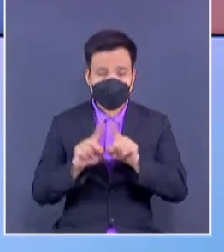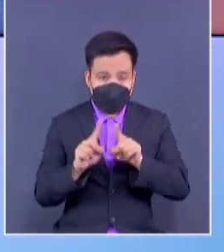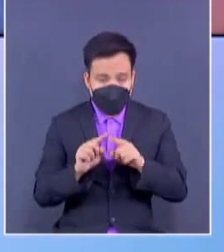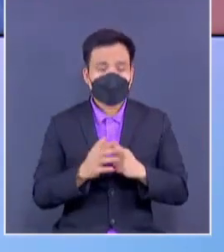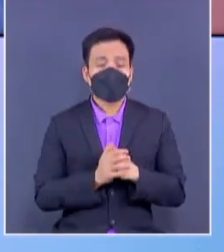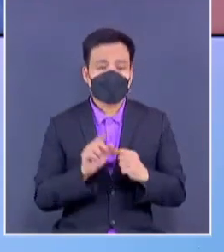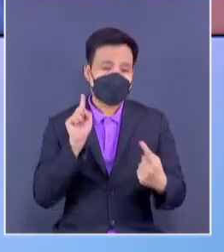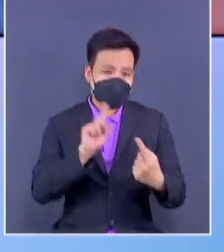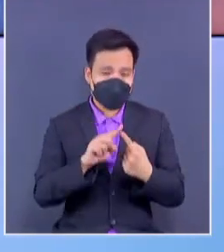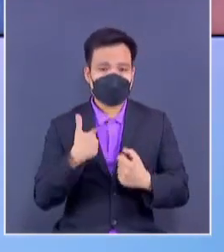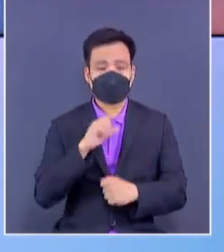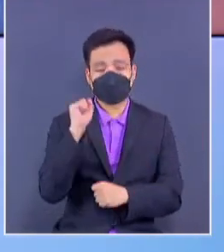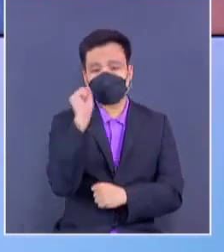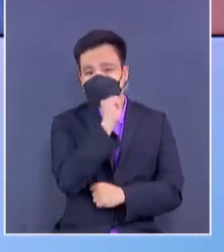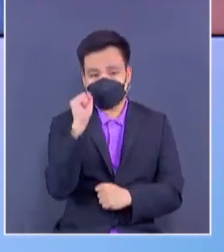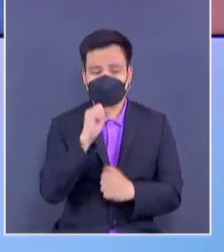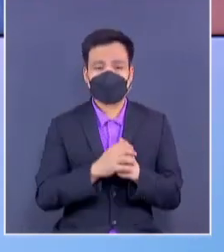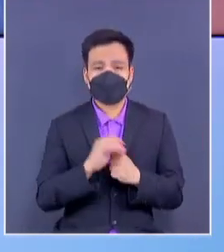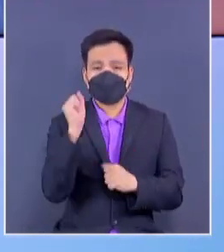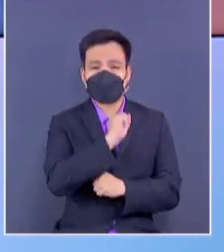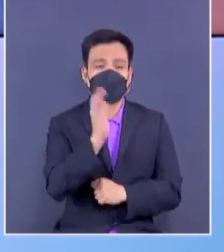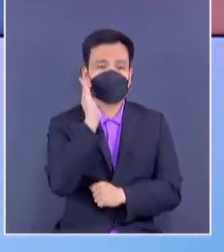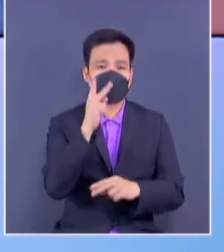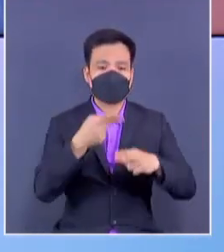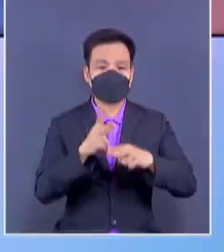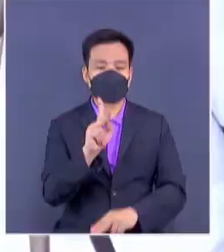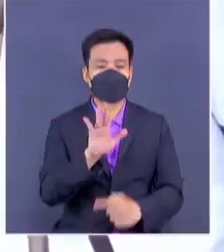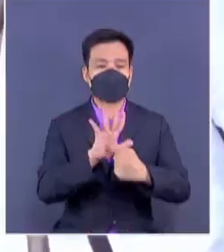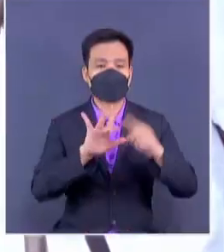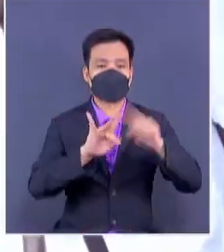างกอนะคะที่ก็ตรวจพบเชื้อโควิด-19 เช่นเดียวกันค่ะ